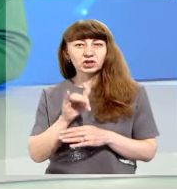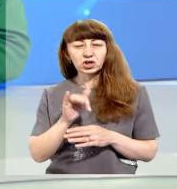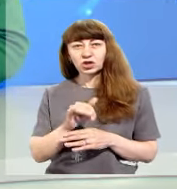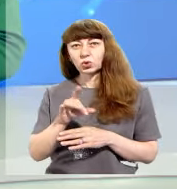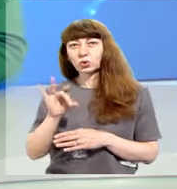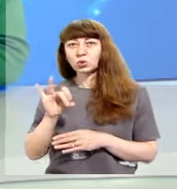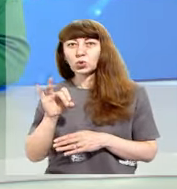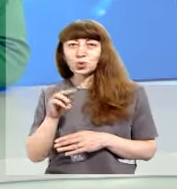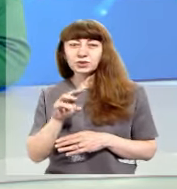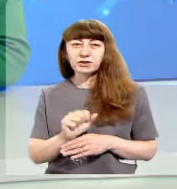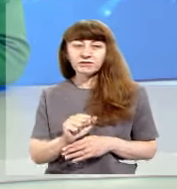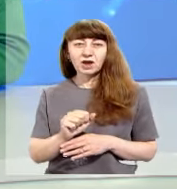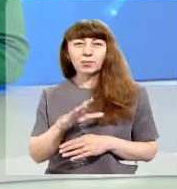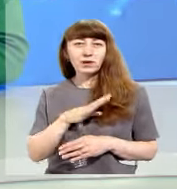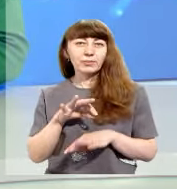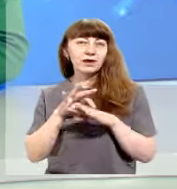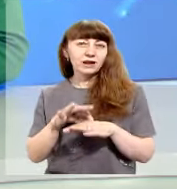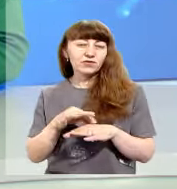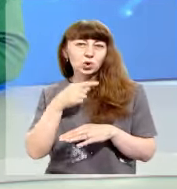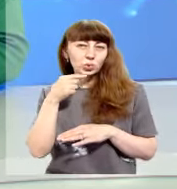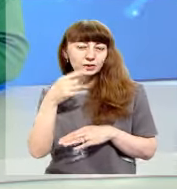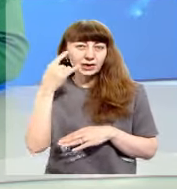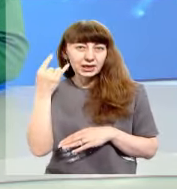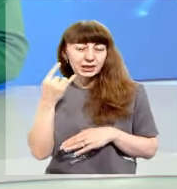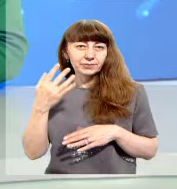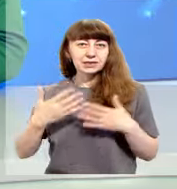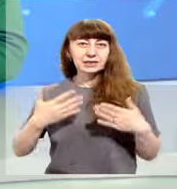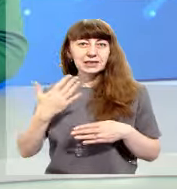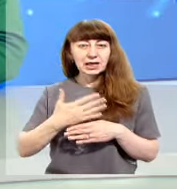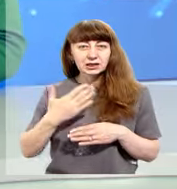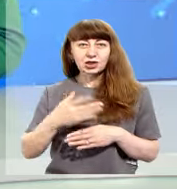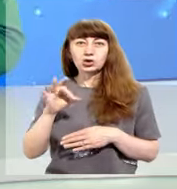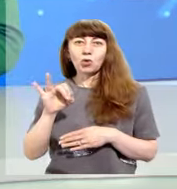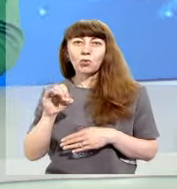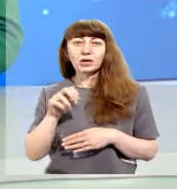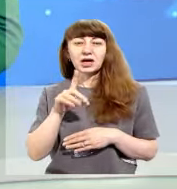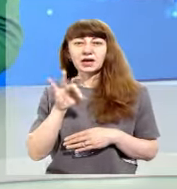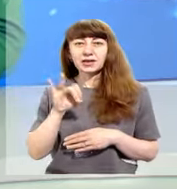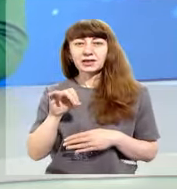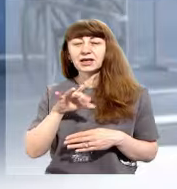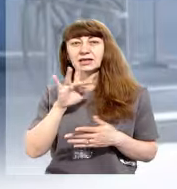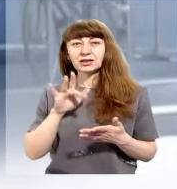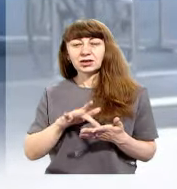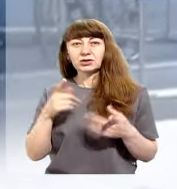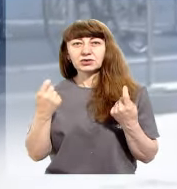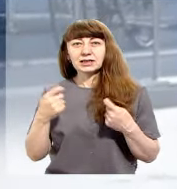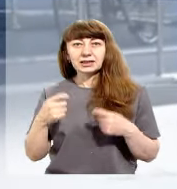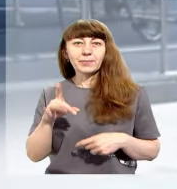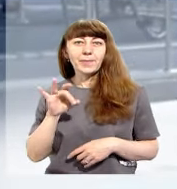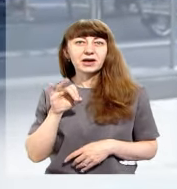были отработаны в русском и казахском драматических театрах, футбольном манеже, Тобол-арене и торговом центре «Март».